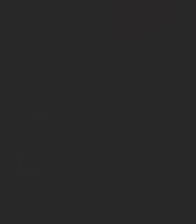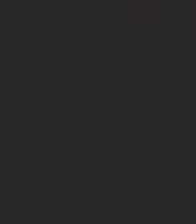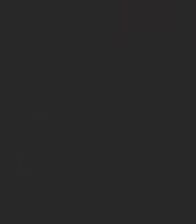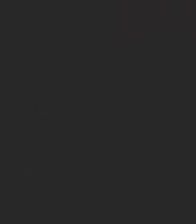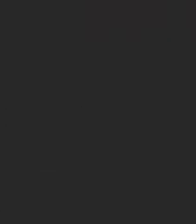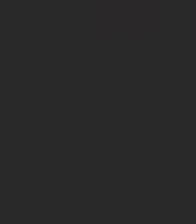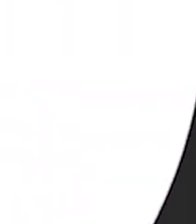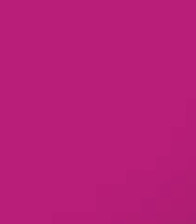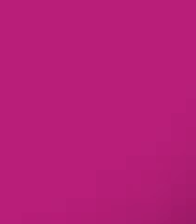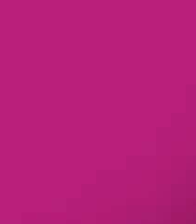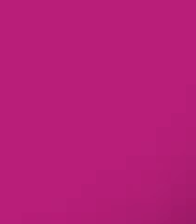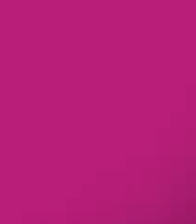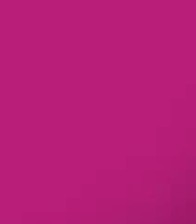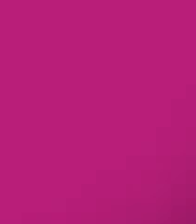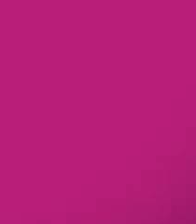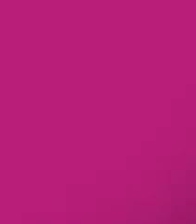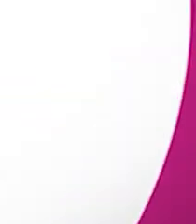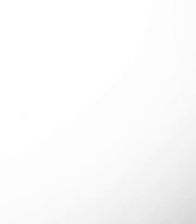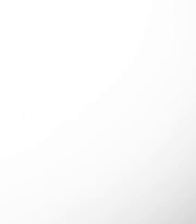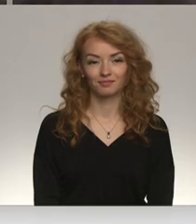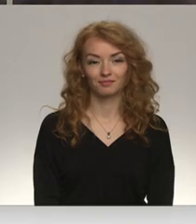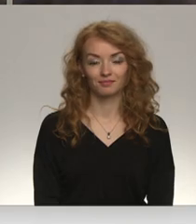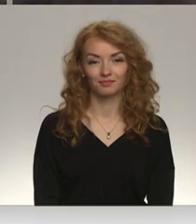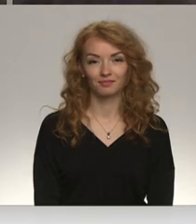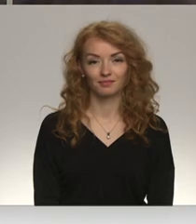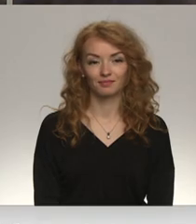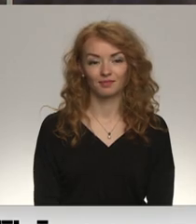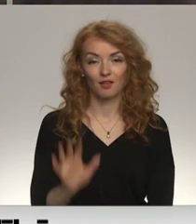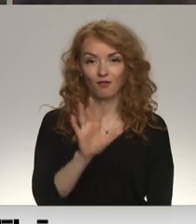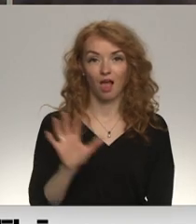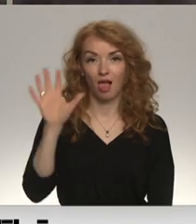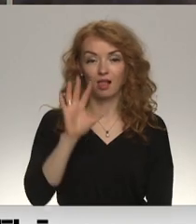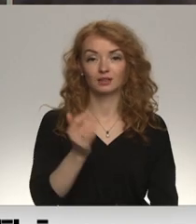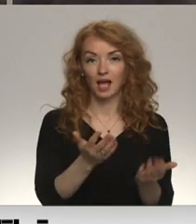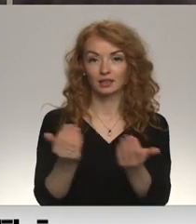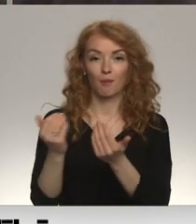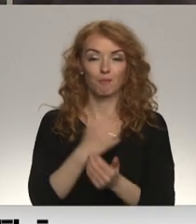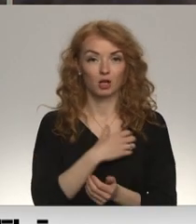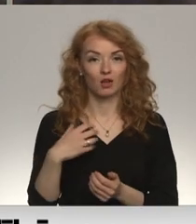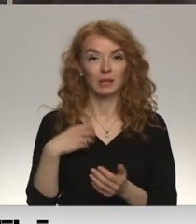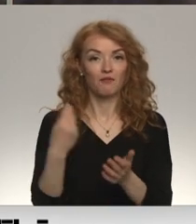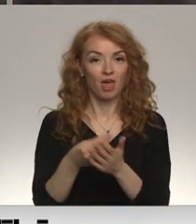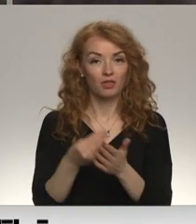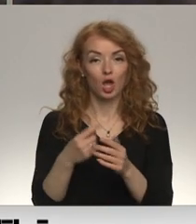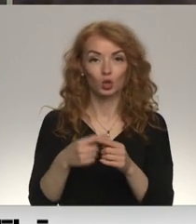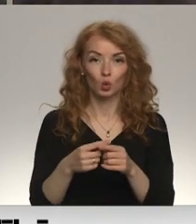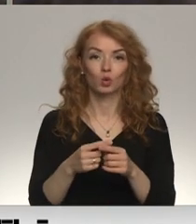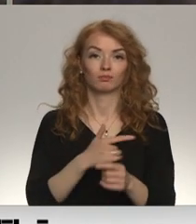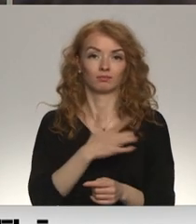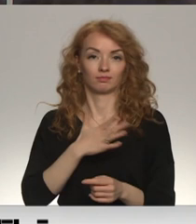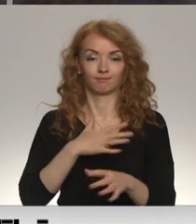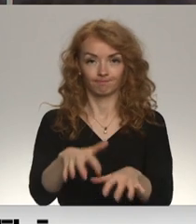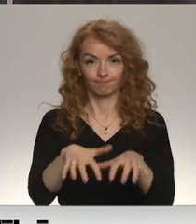Re, viss ēters ir te! Valsts aicinājusi pašvaldības izvērtēt un pārņemt savā